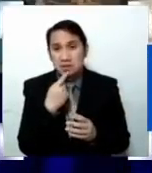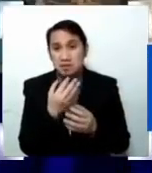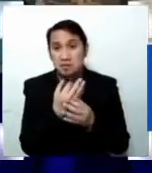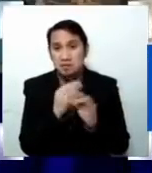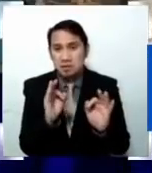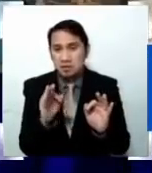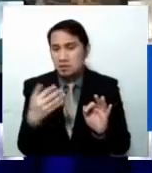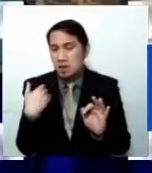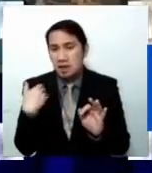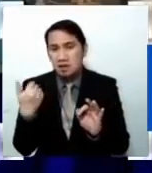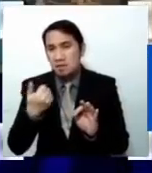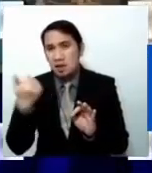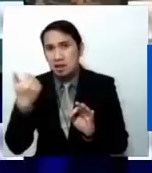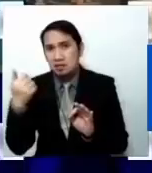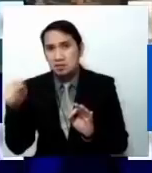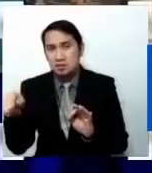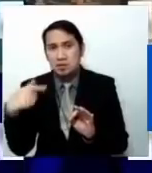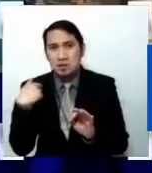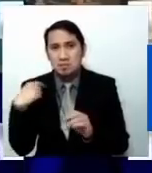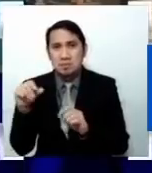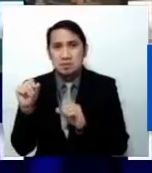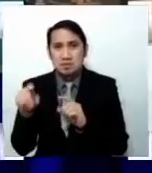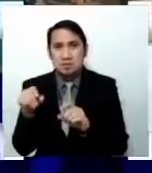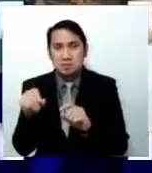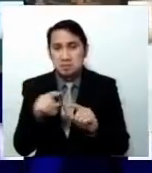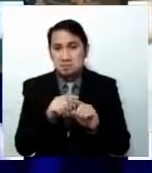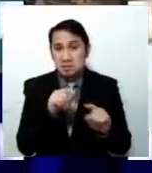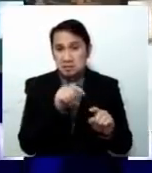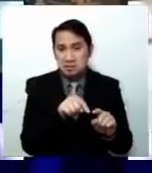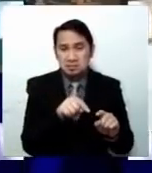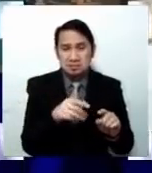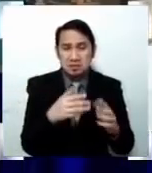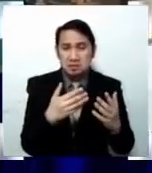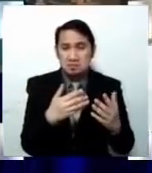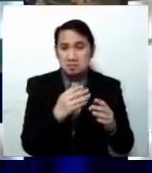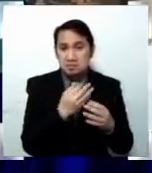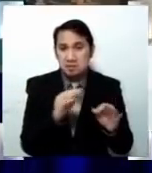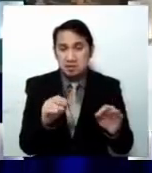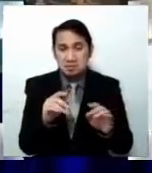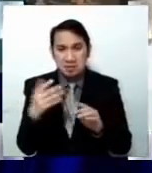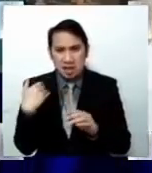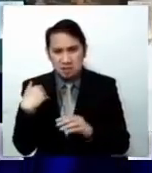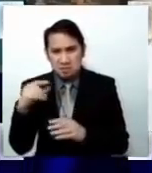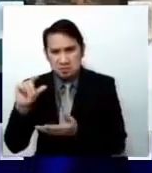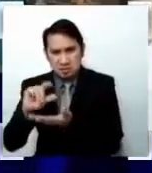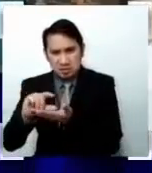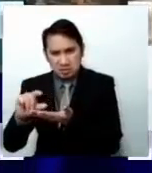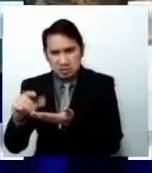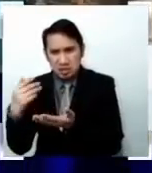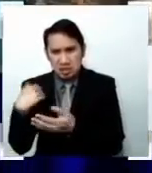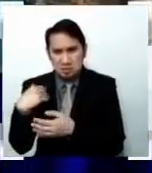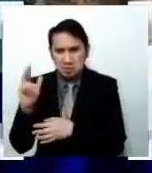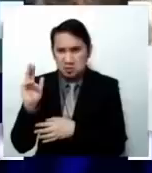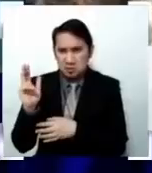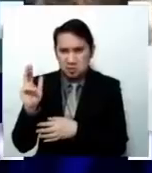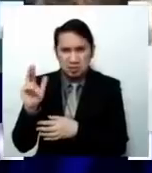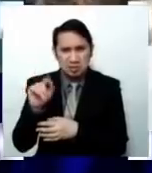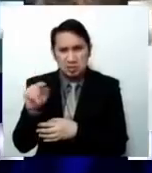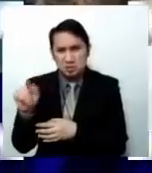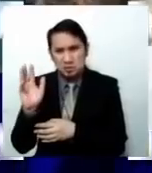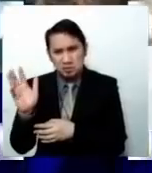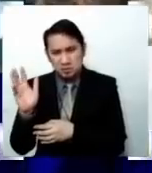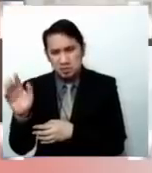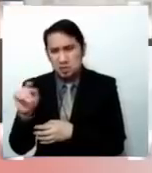hindi namin alam saan ang gagaling yan. 50,000 per vial, 30,000 hanggang mga 85 to 100,000